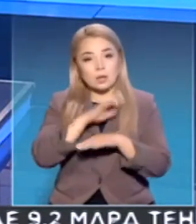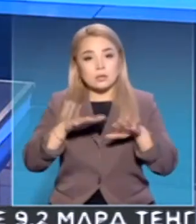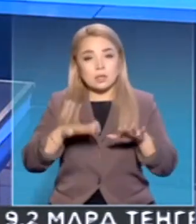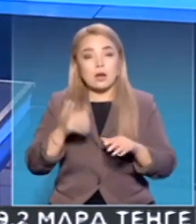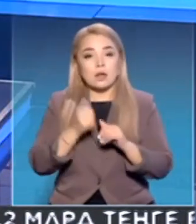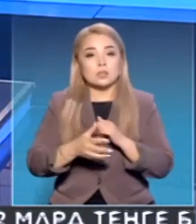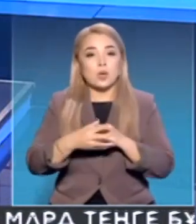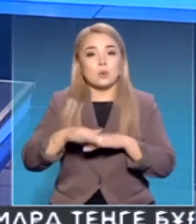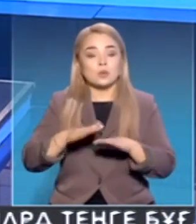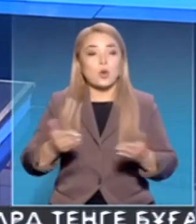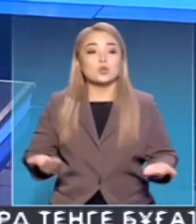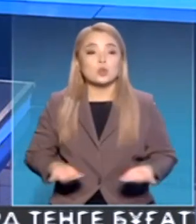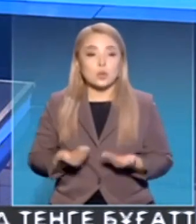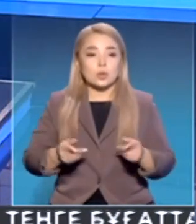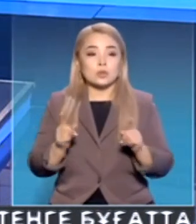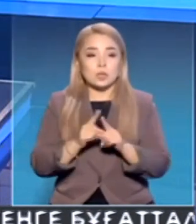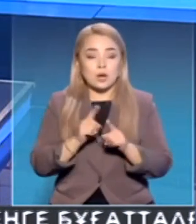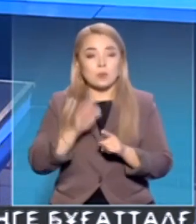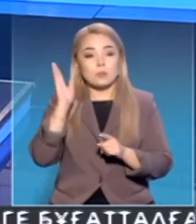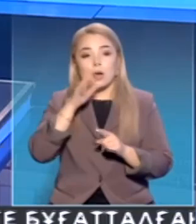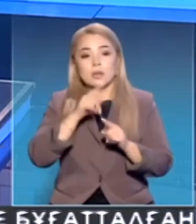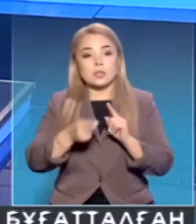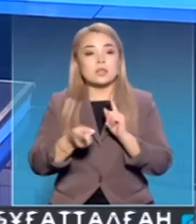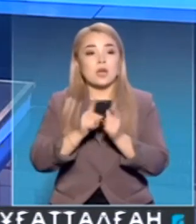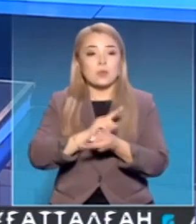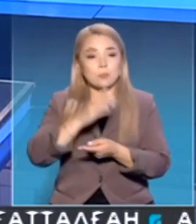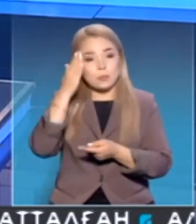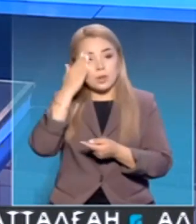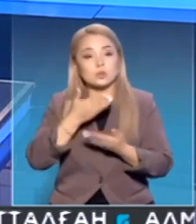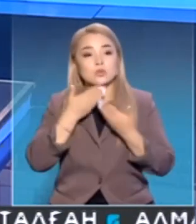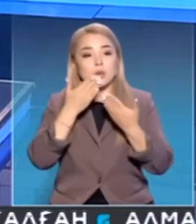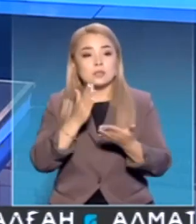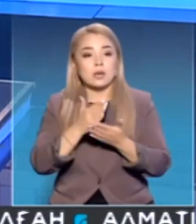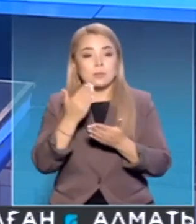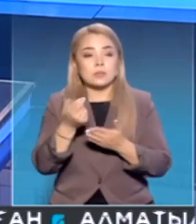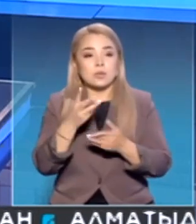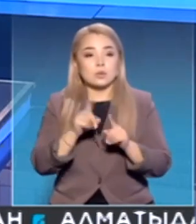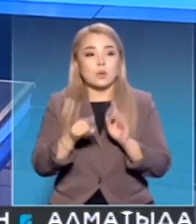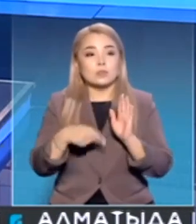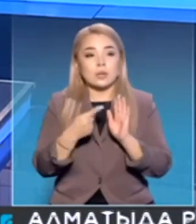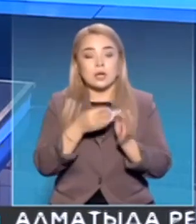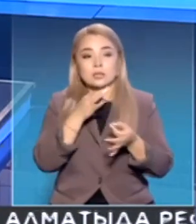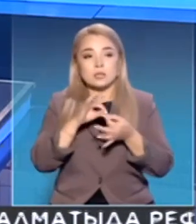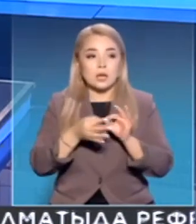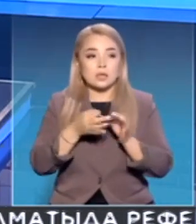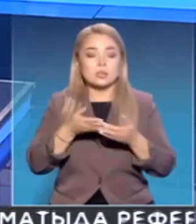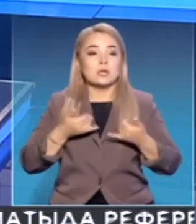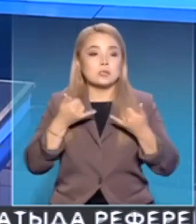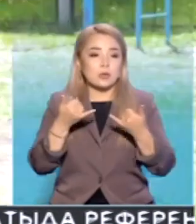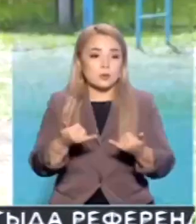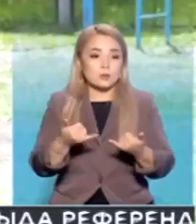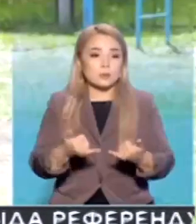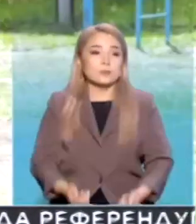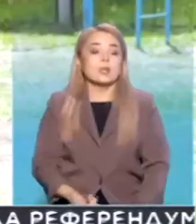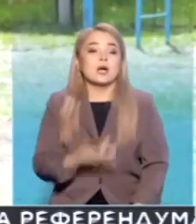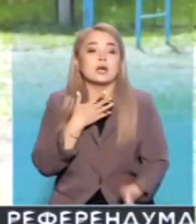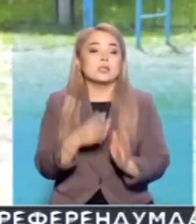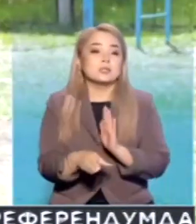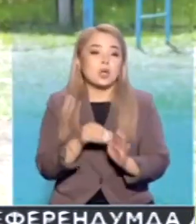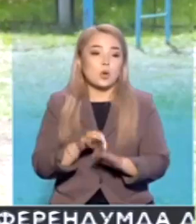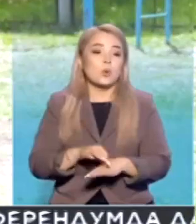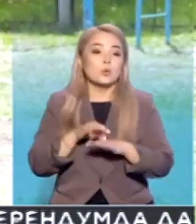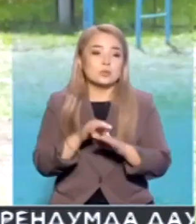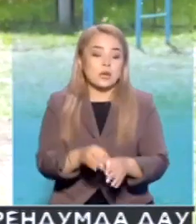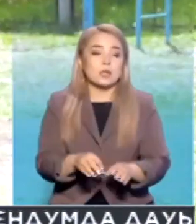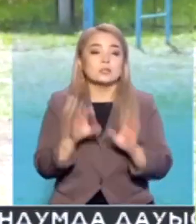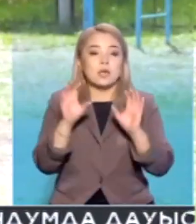Еліміздің әр өңіріндегі тұрғындардан да алдағы референдум жайлы пікір сұраған едік. Бірқатарын назарларыңызға ұсынамыз. Референдумға ата заңдағы